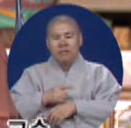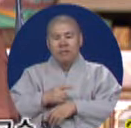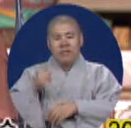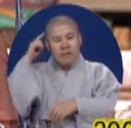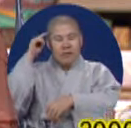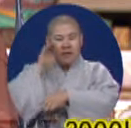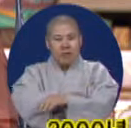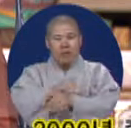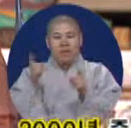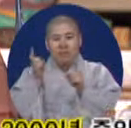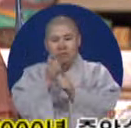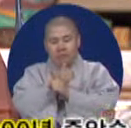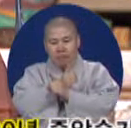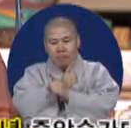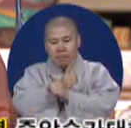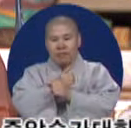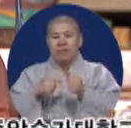지혜롭게 하는 건데요,